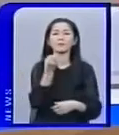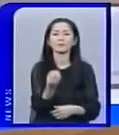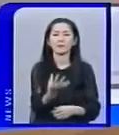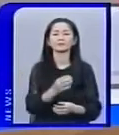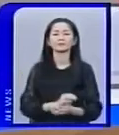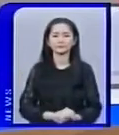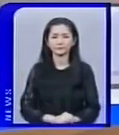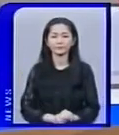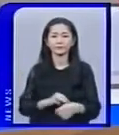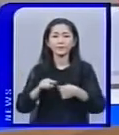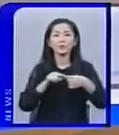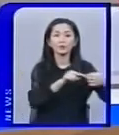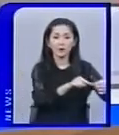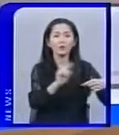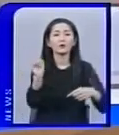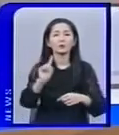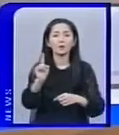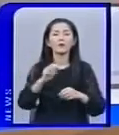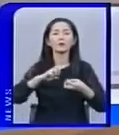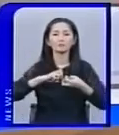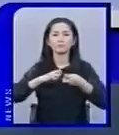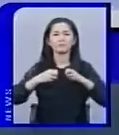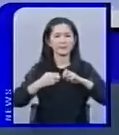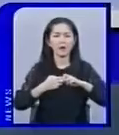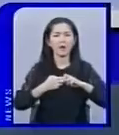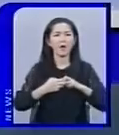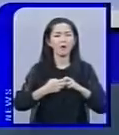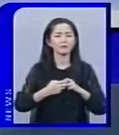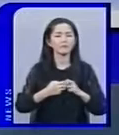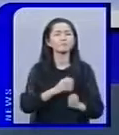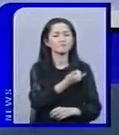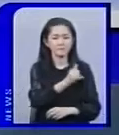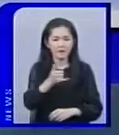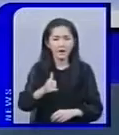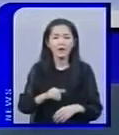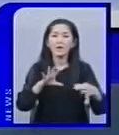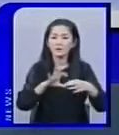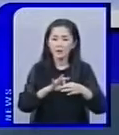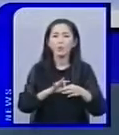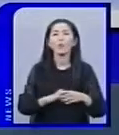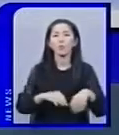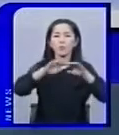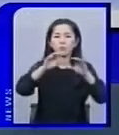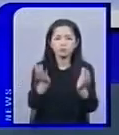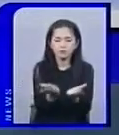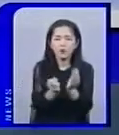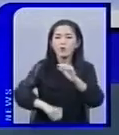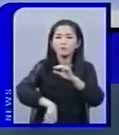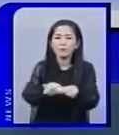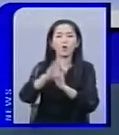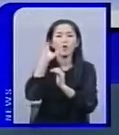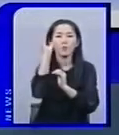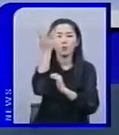ไปดูอีกหนึ่งเรื่องใกล้ตัวก็บอกว่าใกล้ตัวแหละตอนนี้คนกำลังให้ความสนใจกันกับการแข่งขันฟุตบอลโลก2018ใกล้จะเริ่มต้น